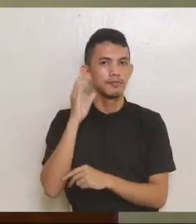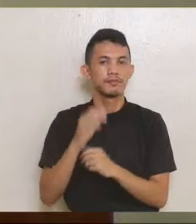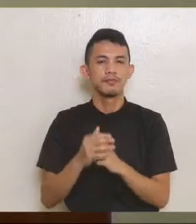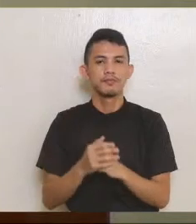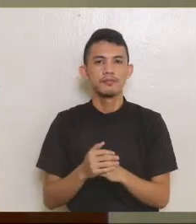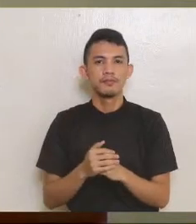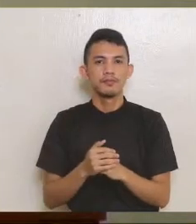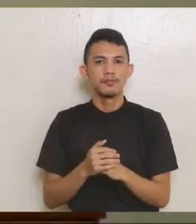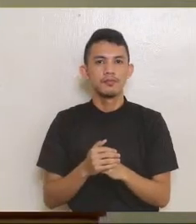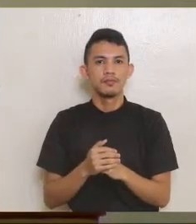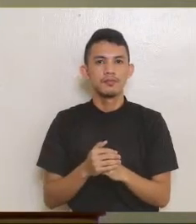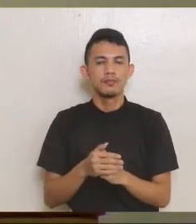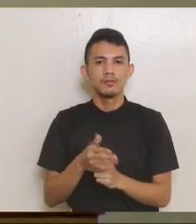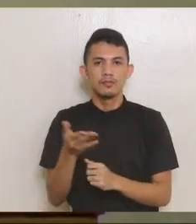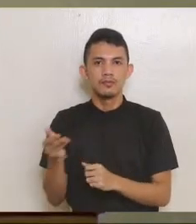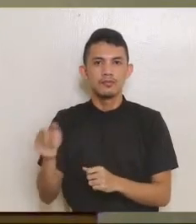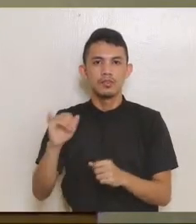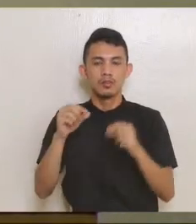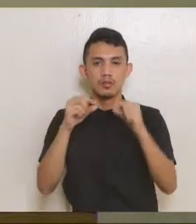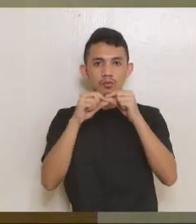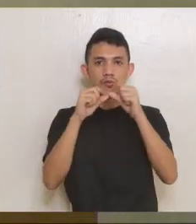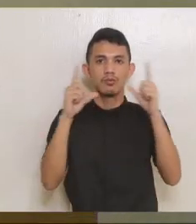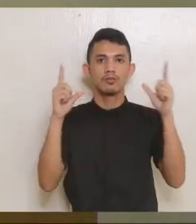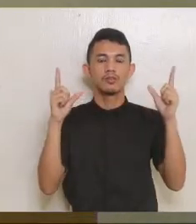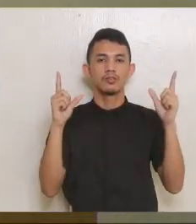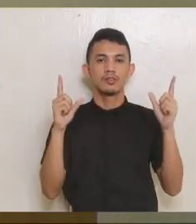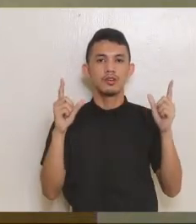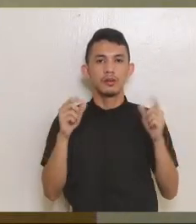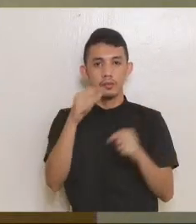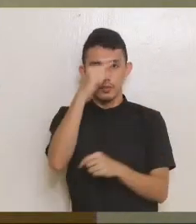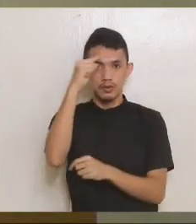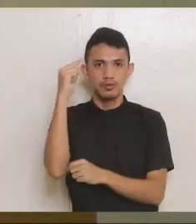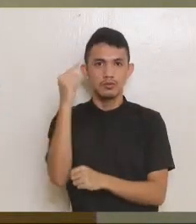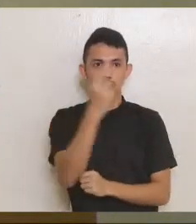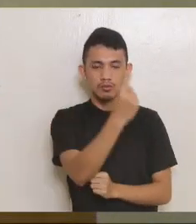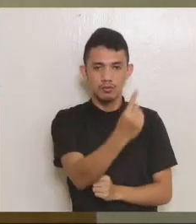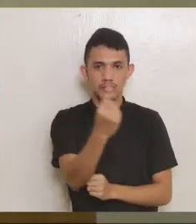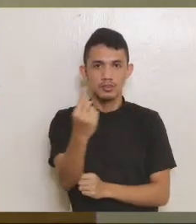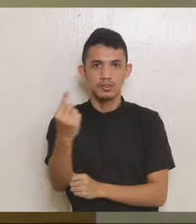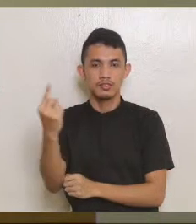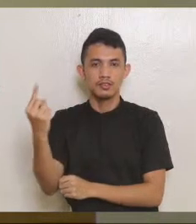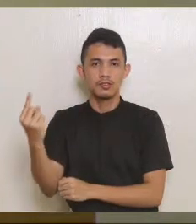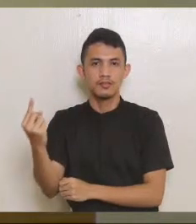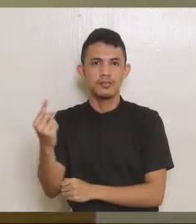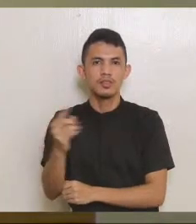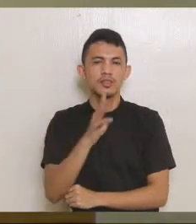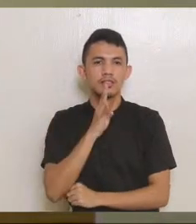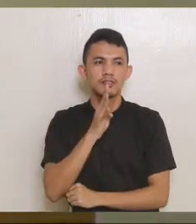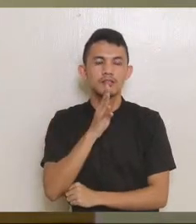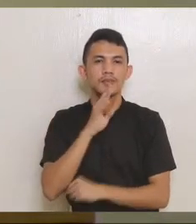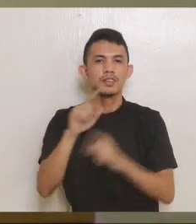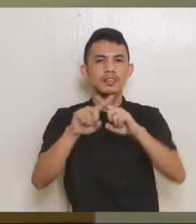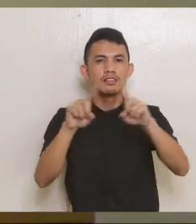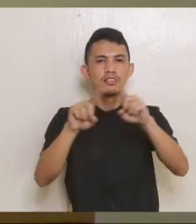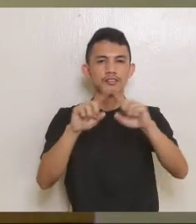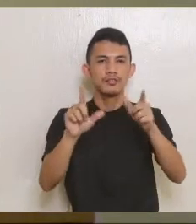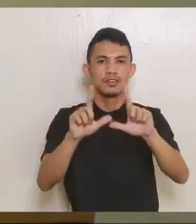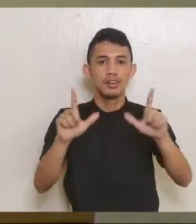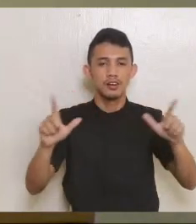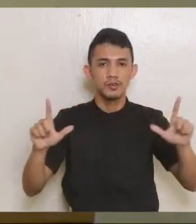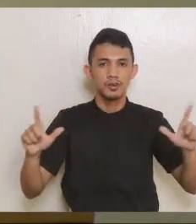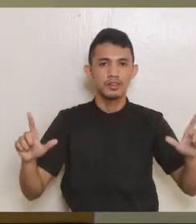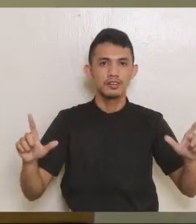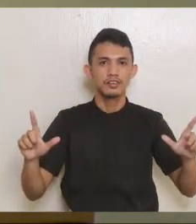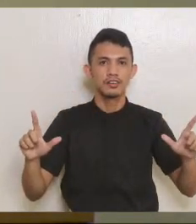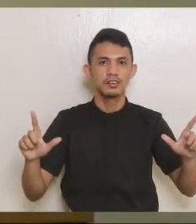sila ug labihan nilang katingala kay ang tagsa-tagsa ka magtutuo, nagsulti man sa tagsa-tagsa ka pinulungan